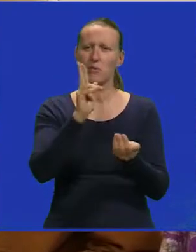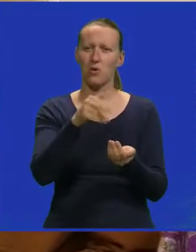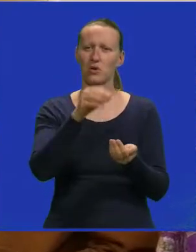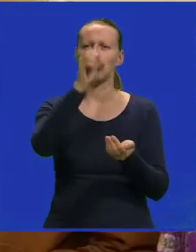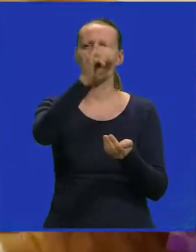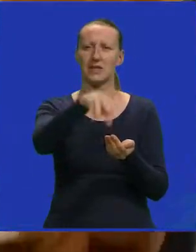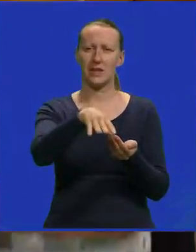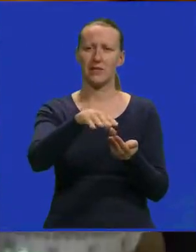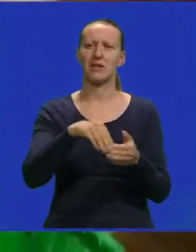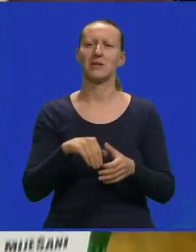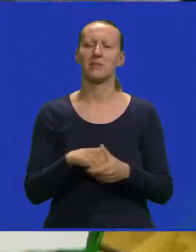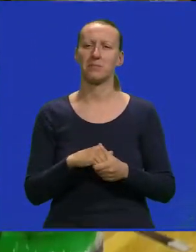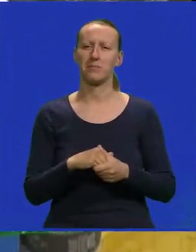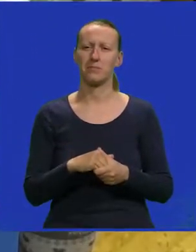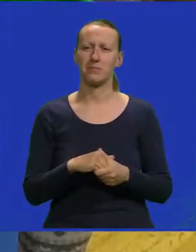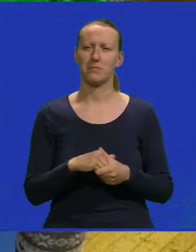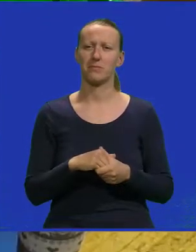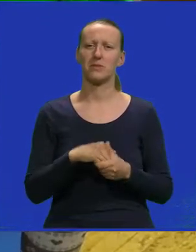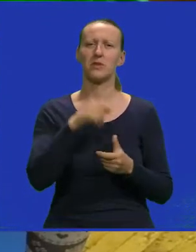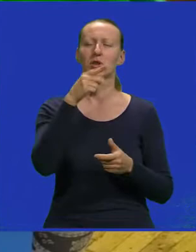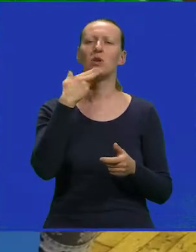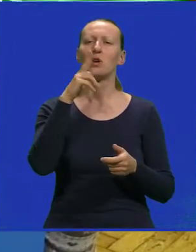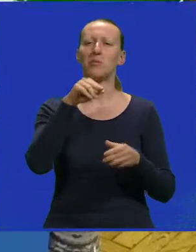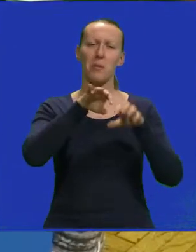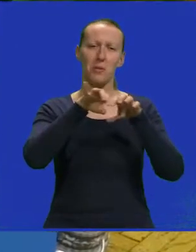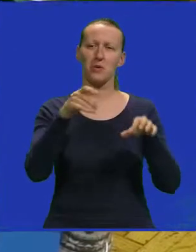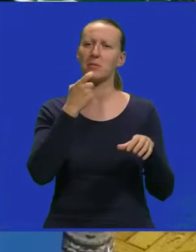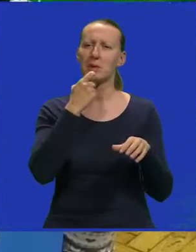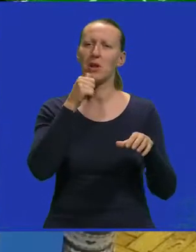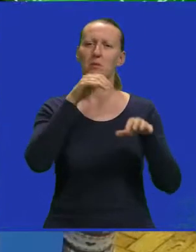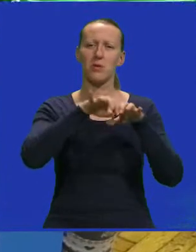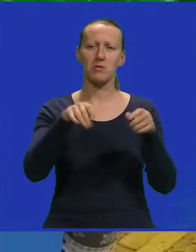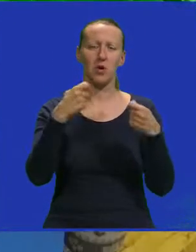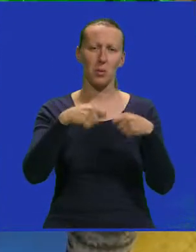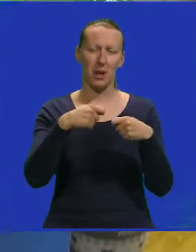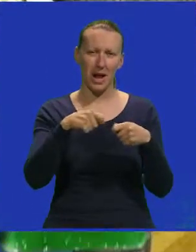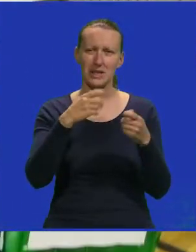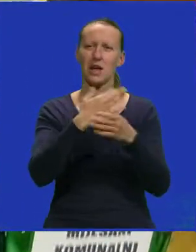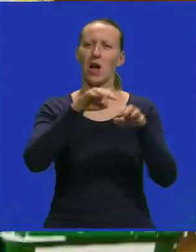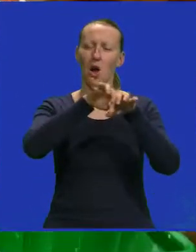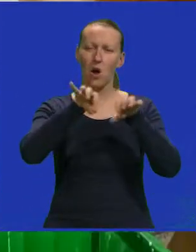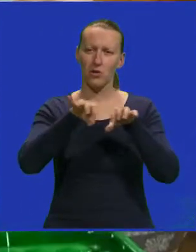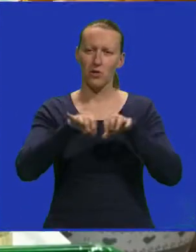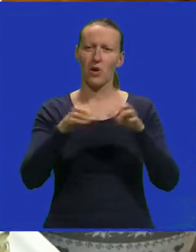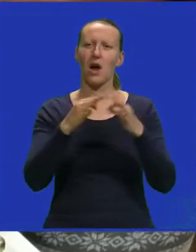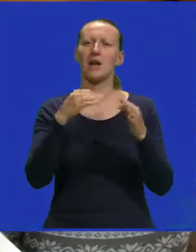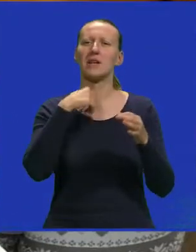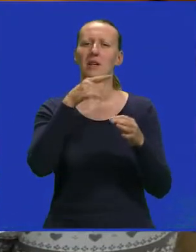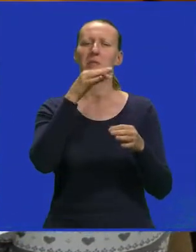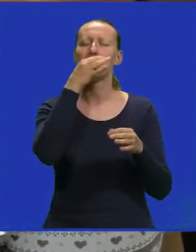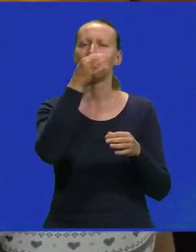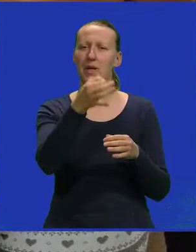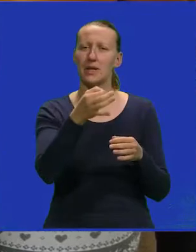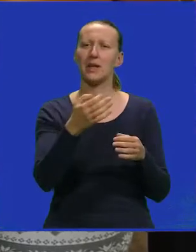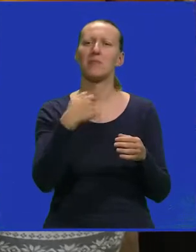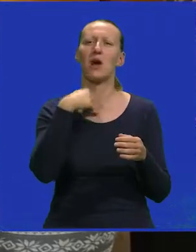samo staviti ovako. Tako je, a oniki imaju posebno metal, posebno plastiku, neka odvoje. Ali sada ja tebe ništa